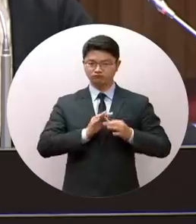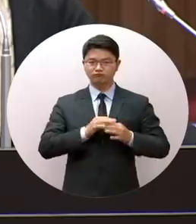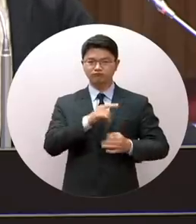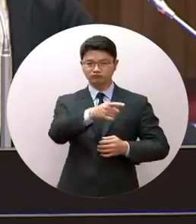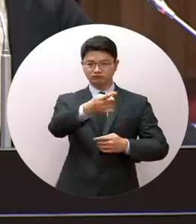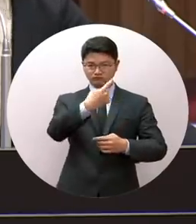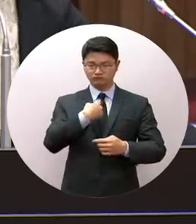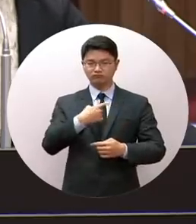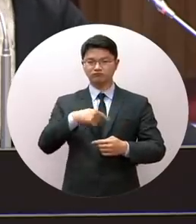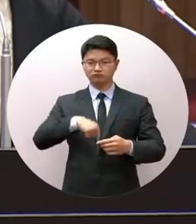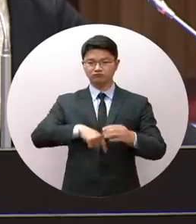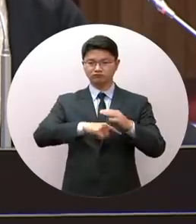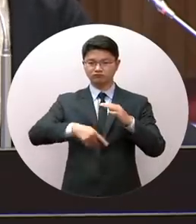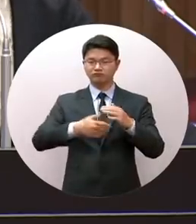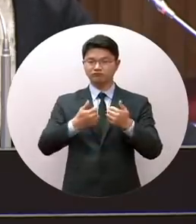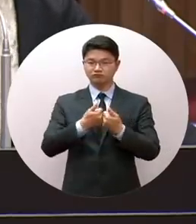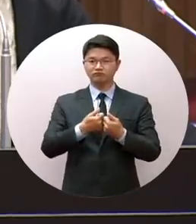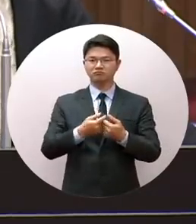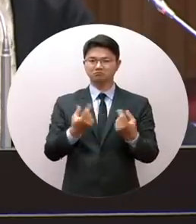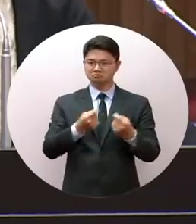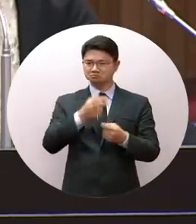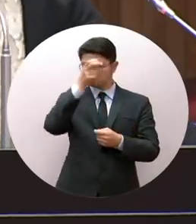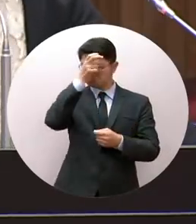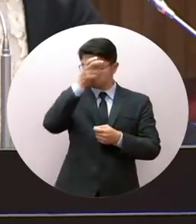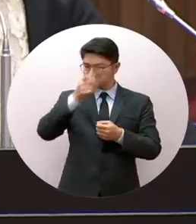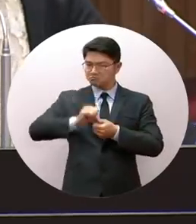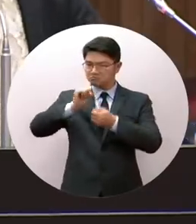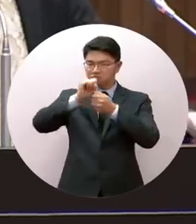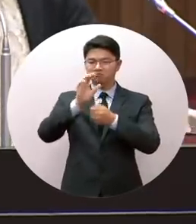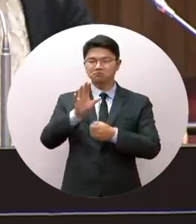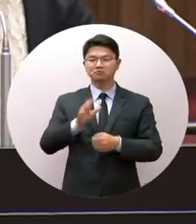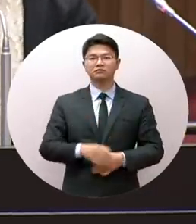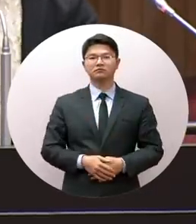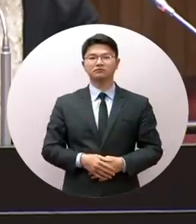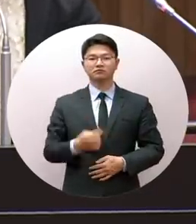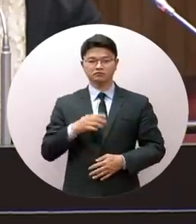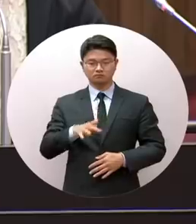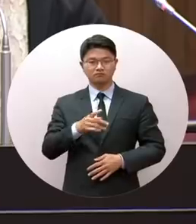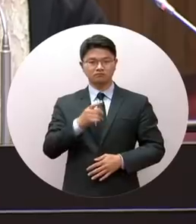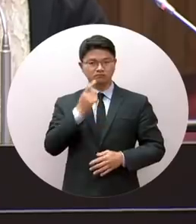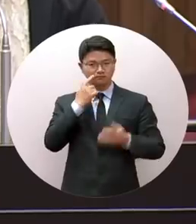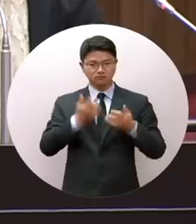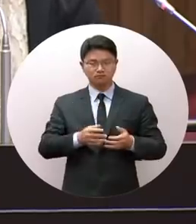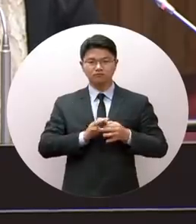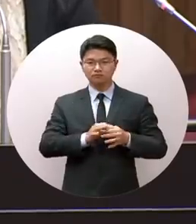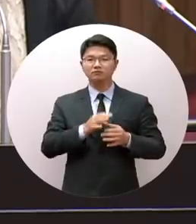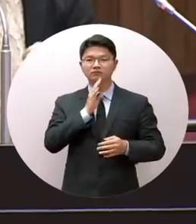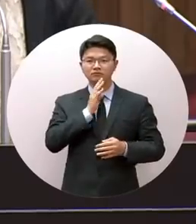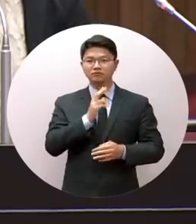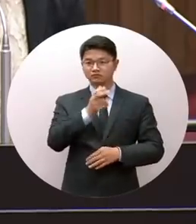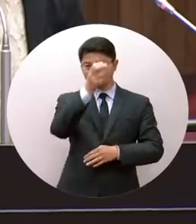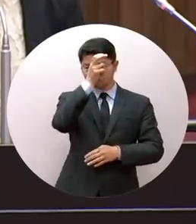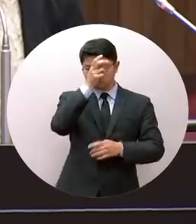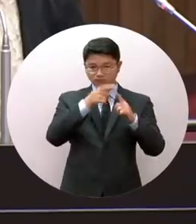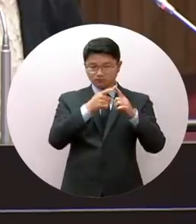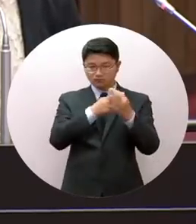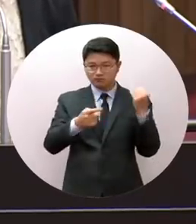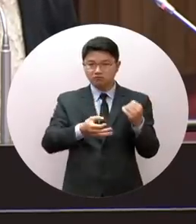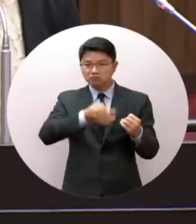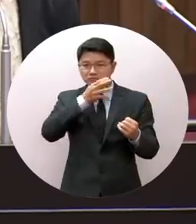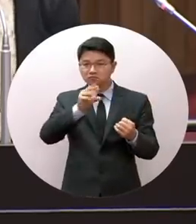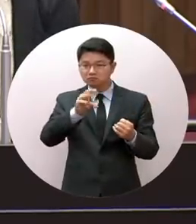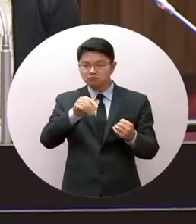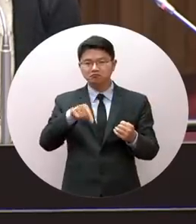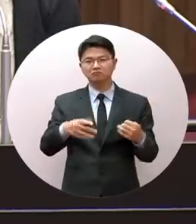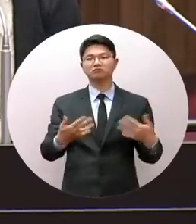来，我发现警力好像增加了一些些哦。我今天要关注的还是警政人力到底充不充沛的问题